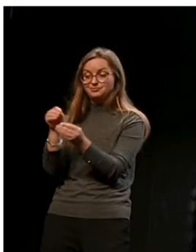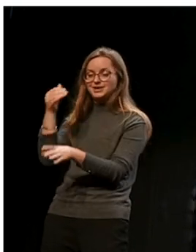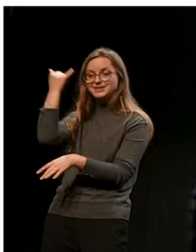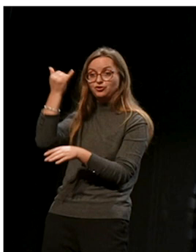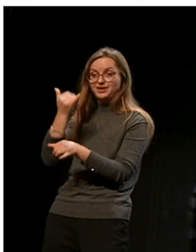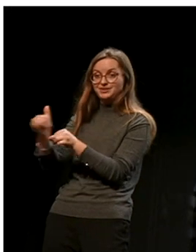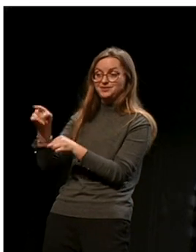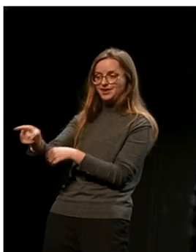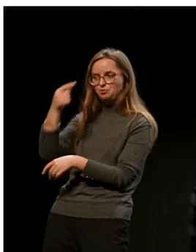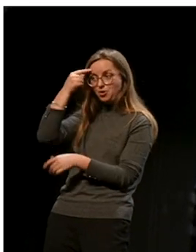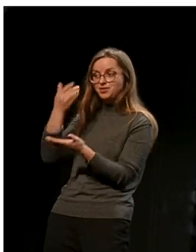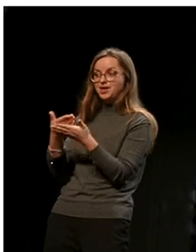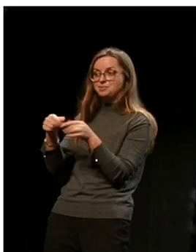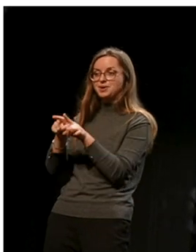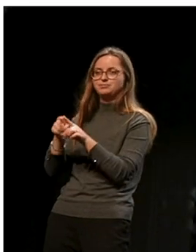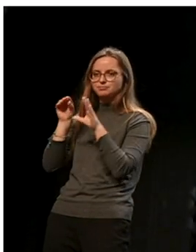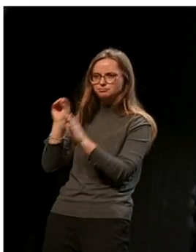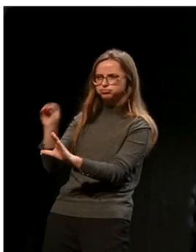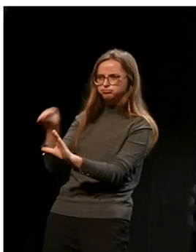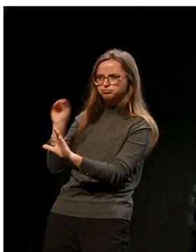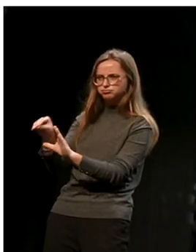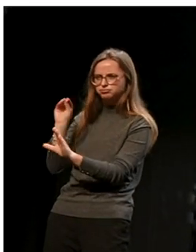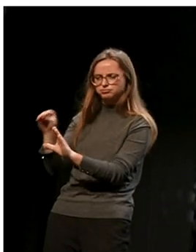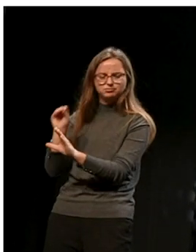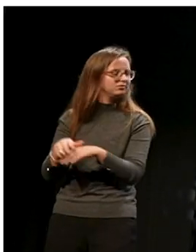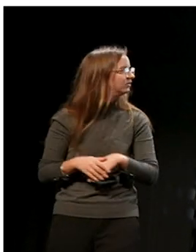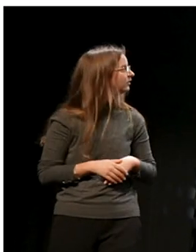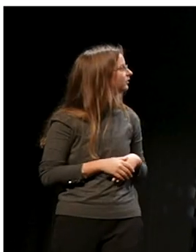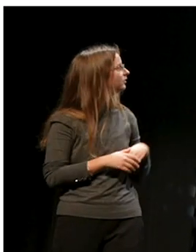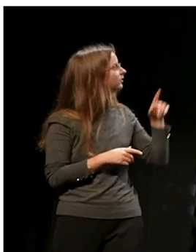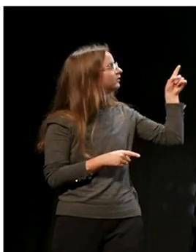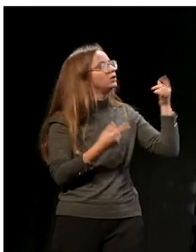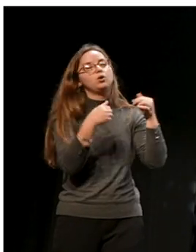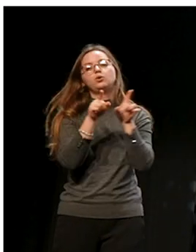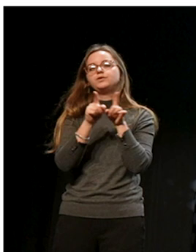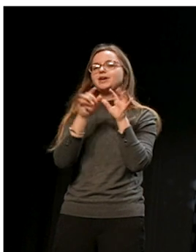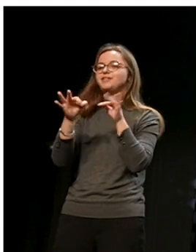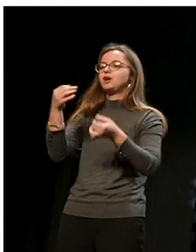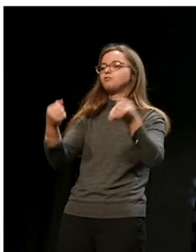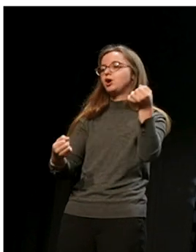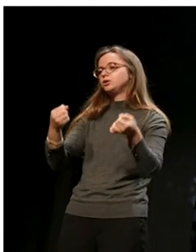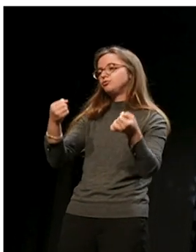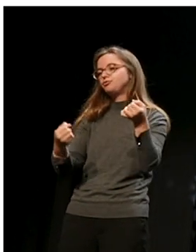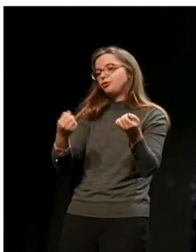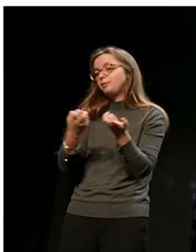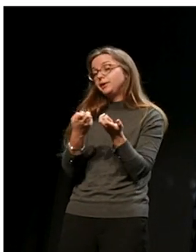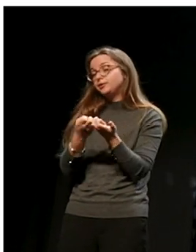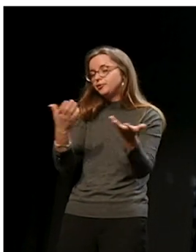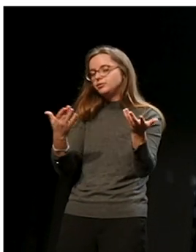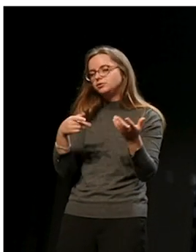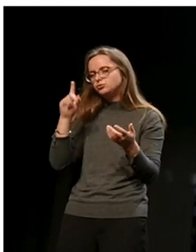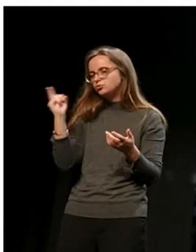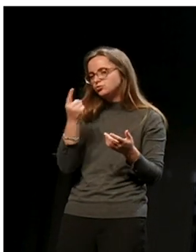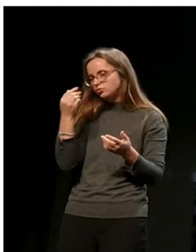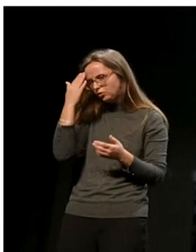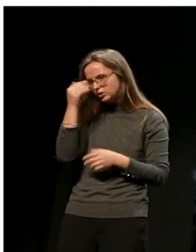faire suite. Pareil, en ce moment, les CAPTCHA, vous avez vu, c'est beaucoup sur le trafic des voitures. C'est pour apprendre. Toujours, vous en avez un,